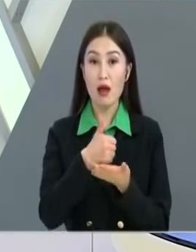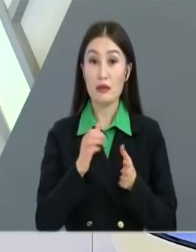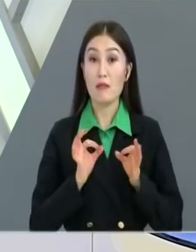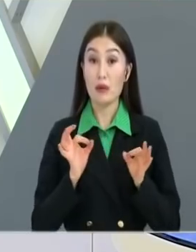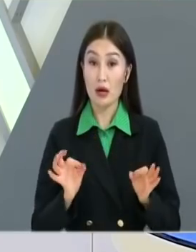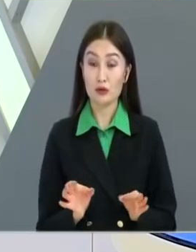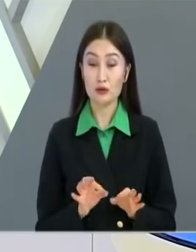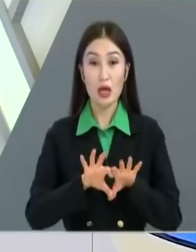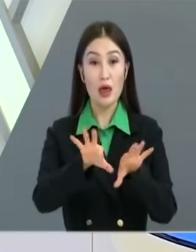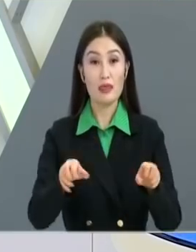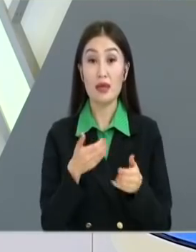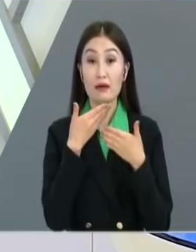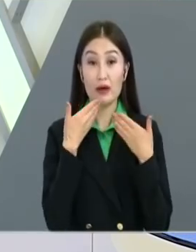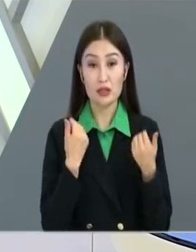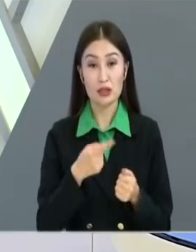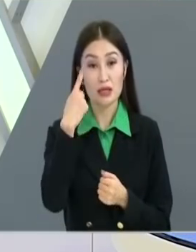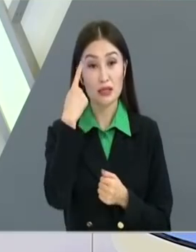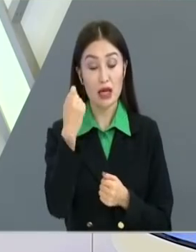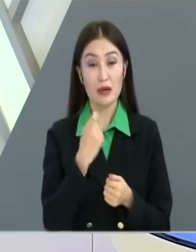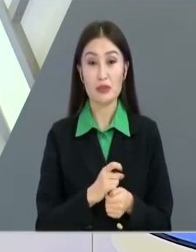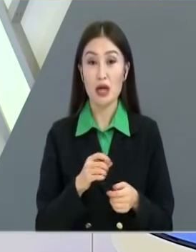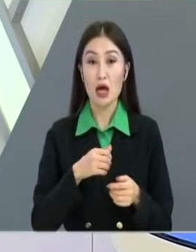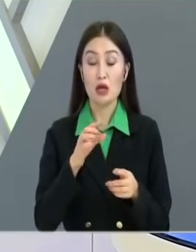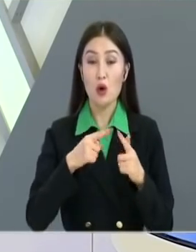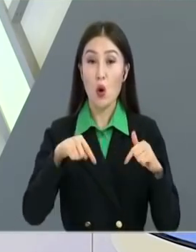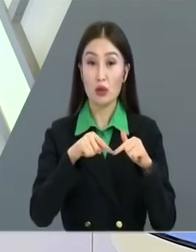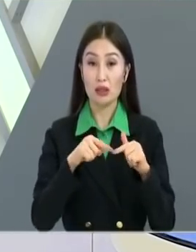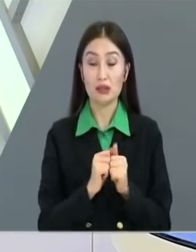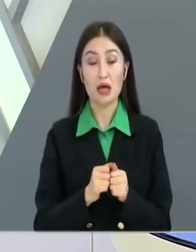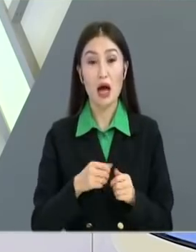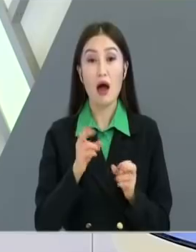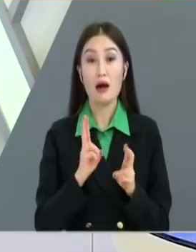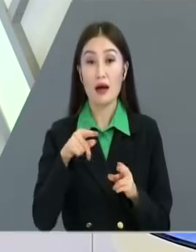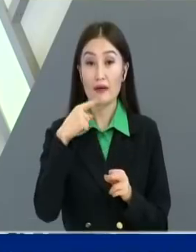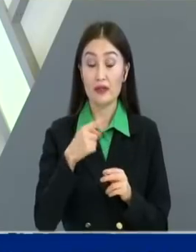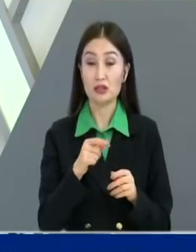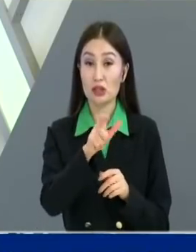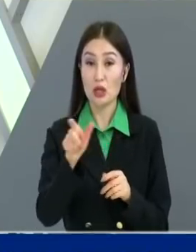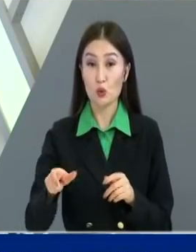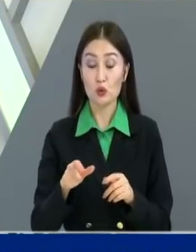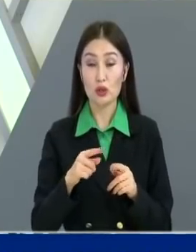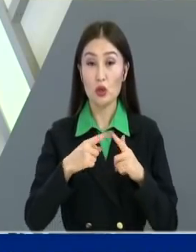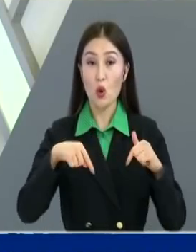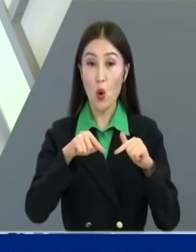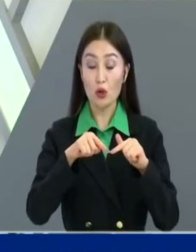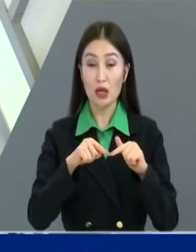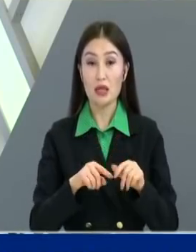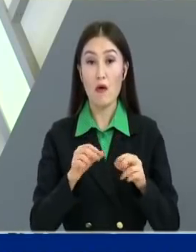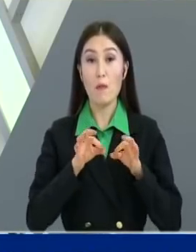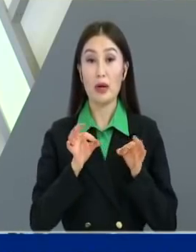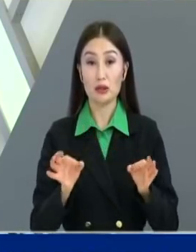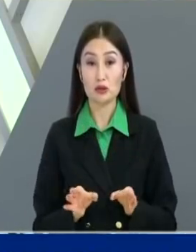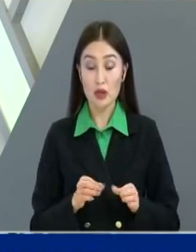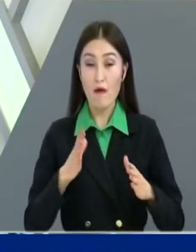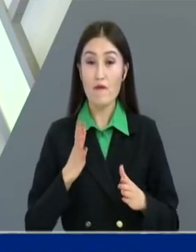Генпрокуратура не захвачена, сообщает пресс-служба главного надзорного органа страны. Как отмечается, сотрудники органов прокуратуры вынуждены